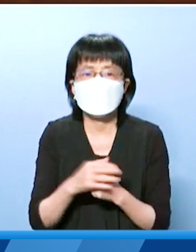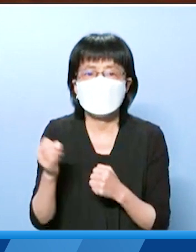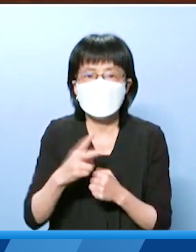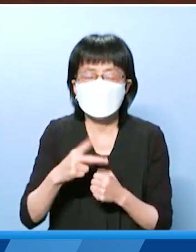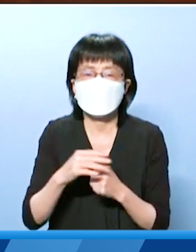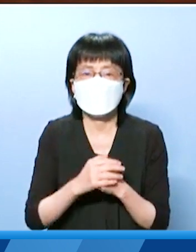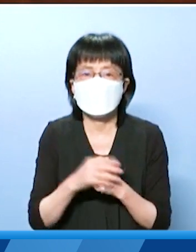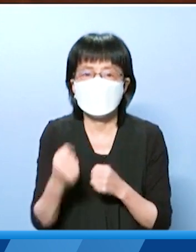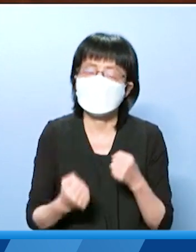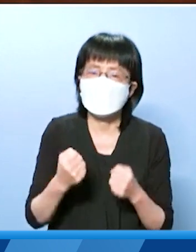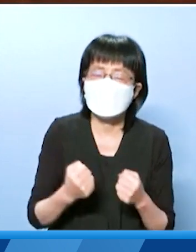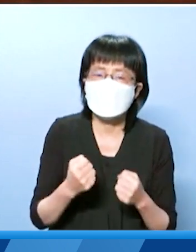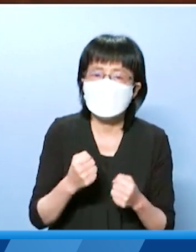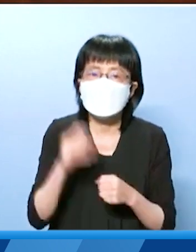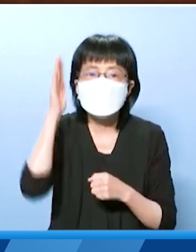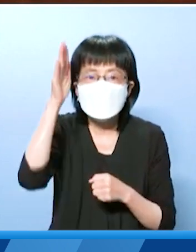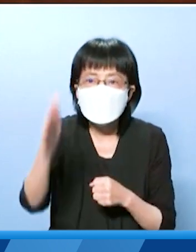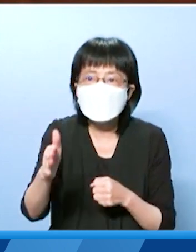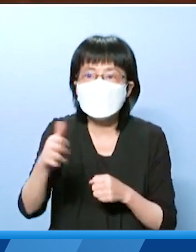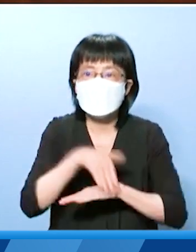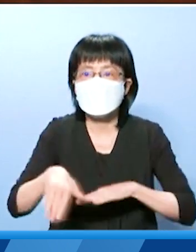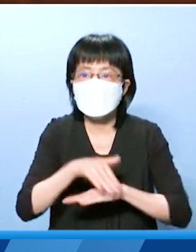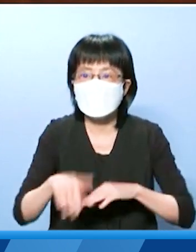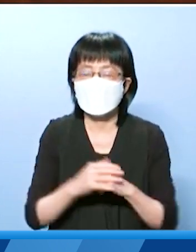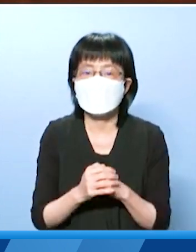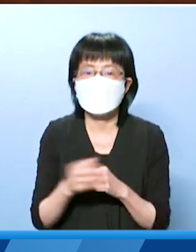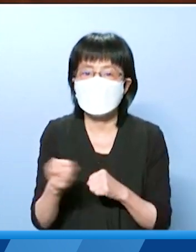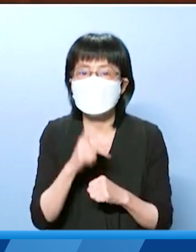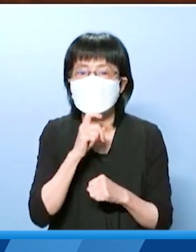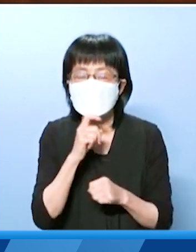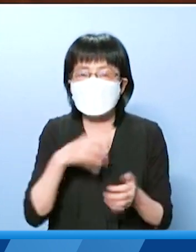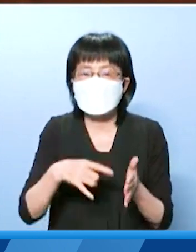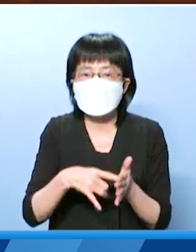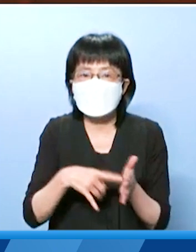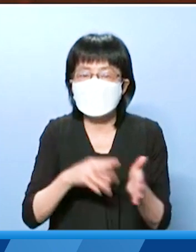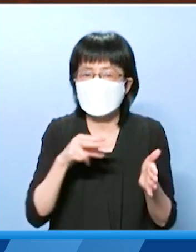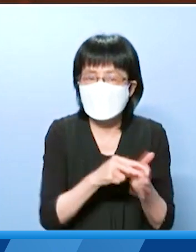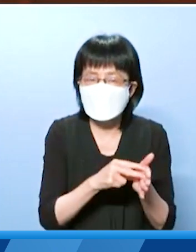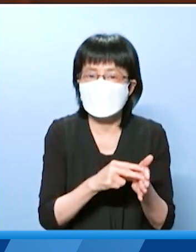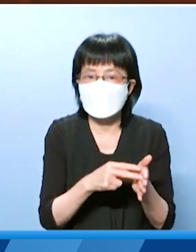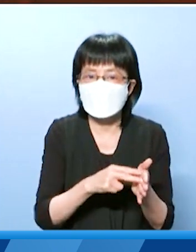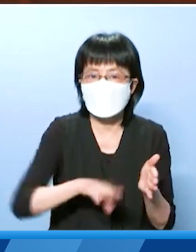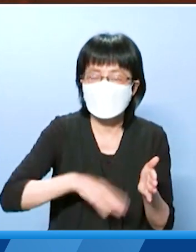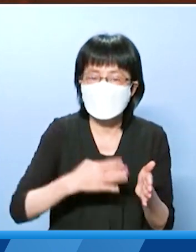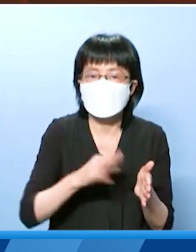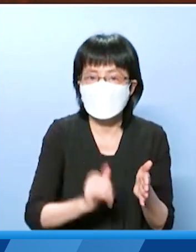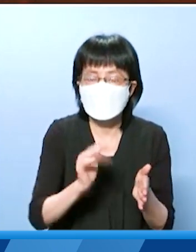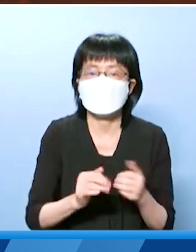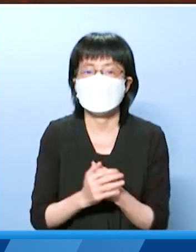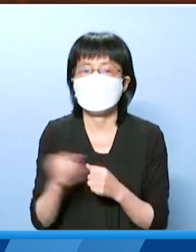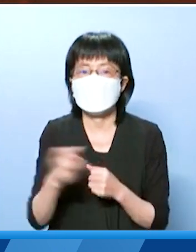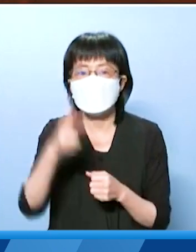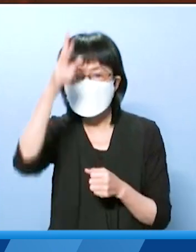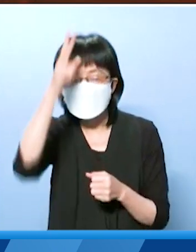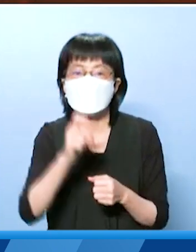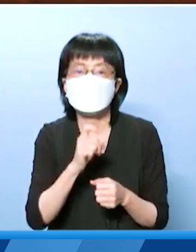能的長遠策略，同時建立完善的充電網絡。此外，政府亦都曾